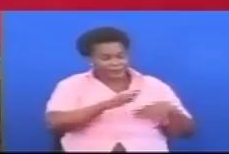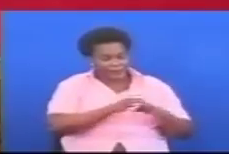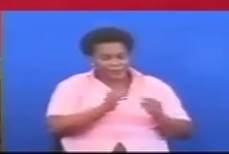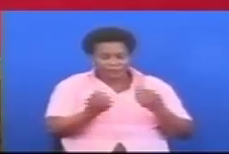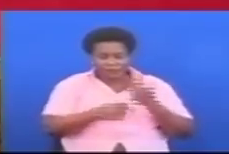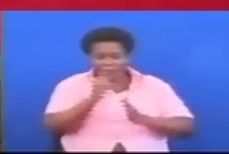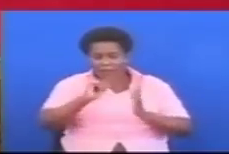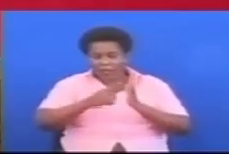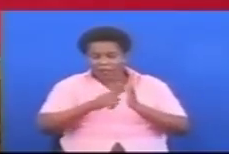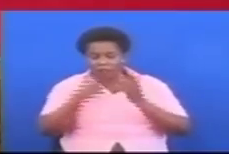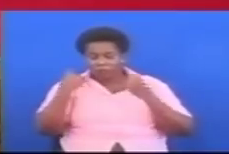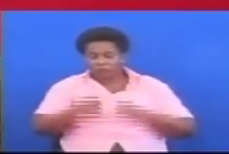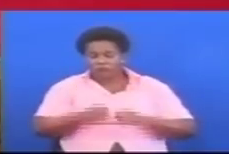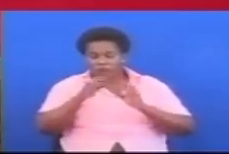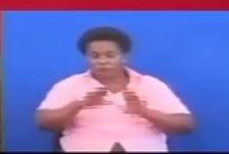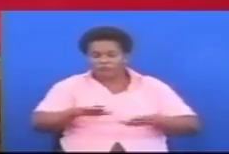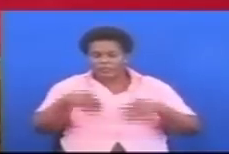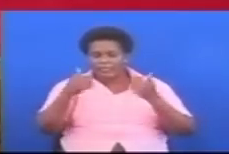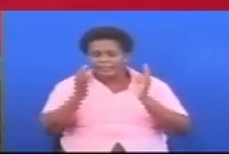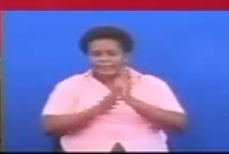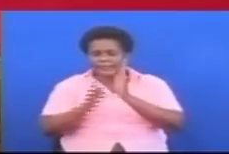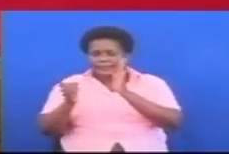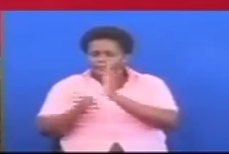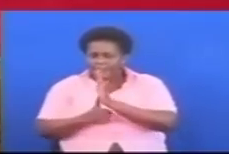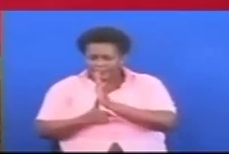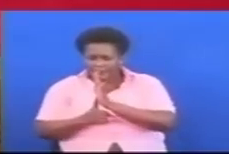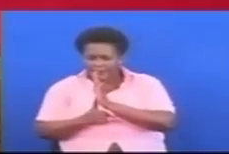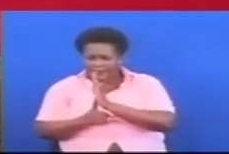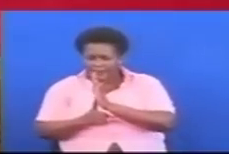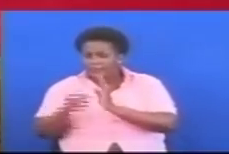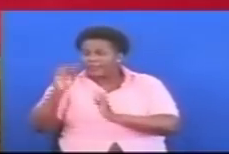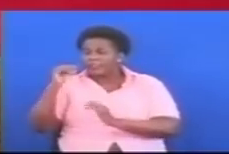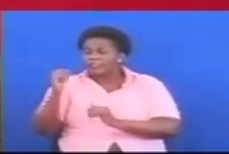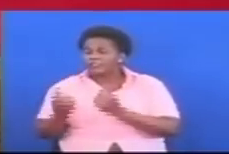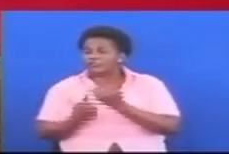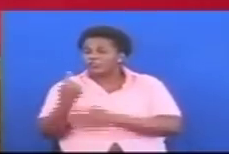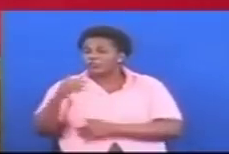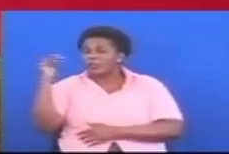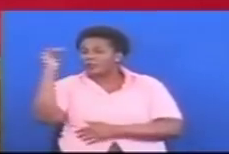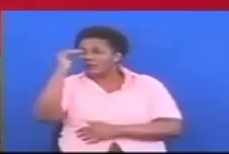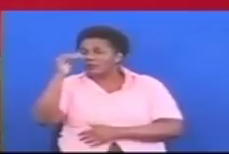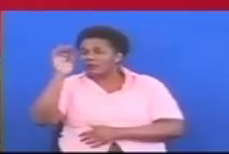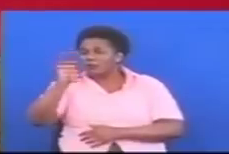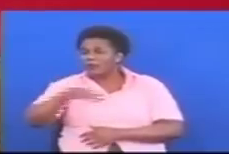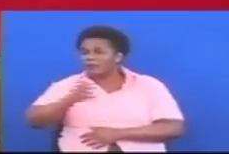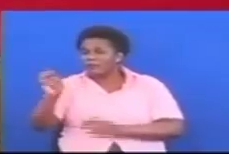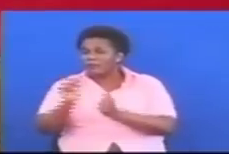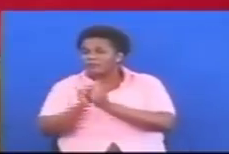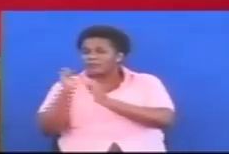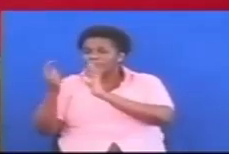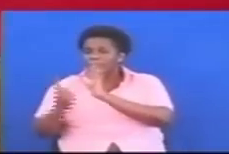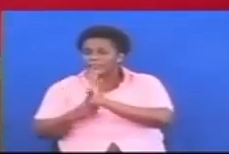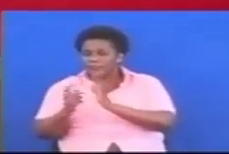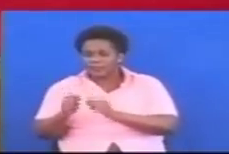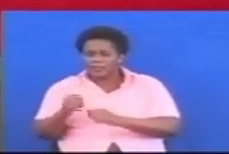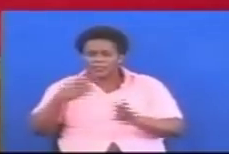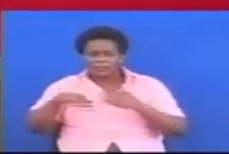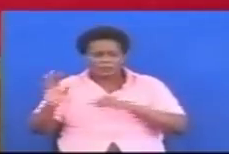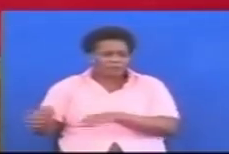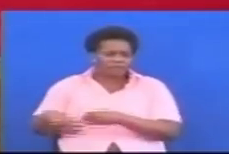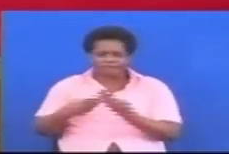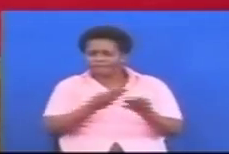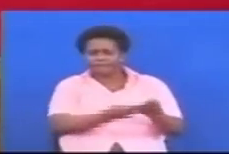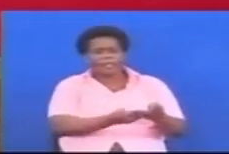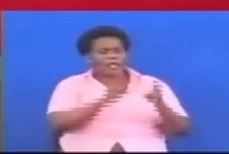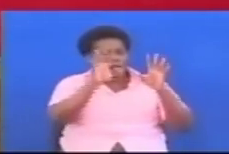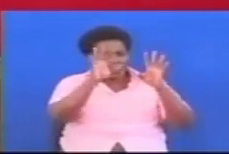kifungo kidogo cha 9 ya kanuni za kudumu za Bunge toleo la Januari 2016, naomba kuwasilisha taarifa